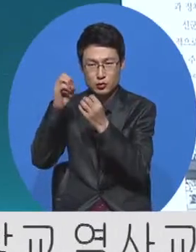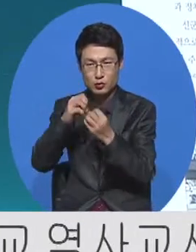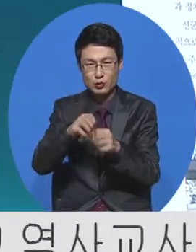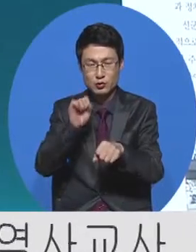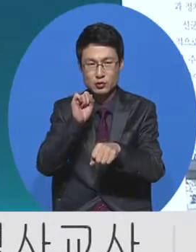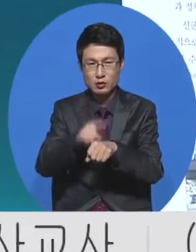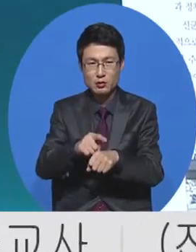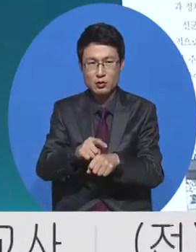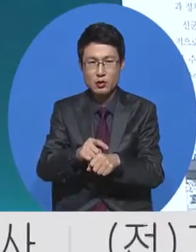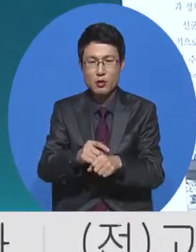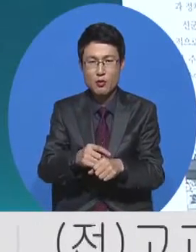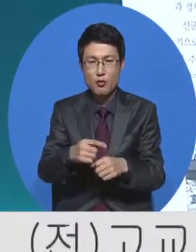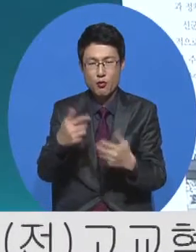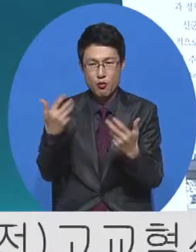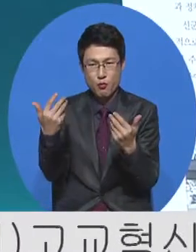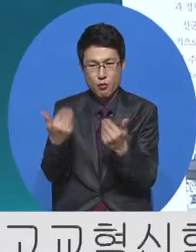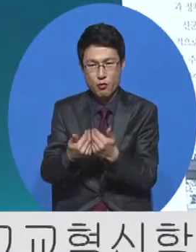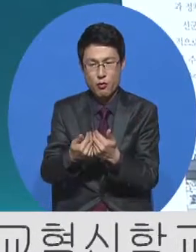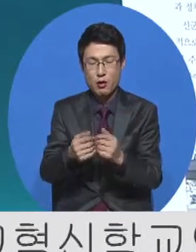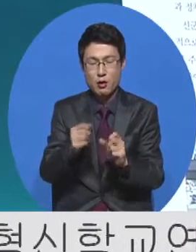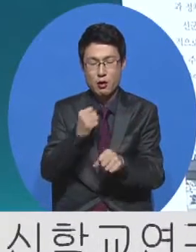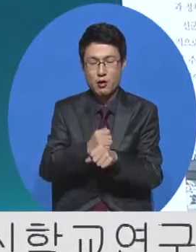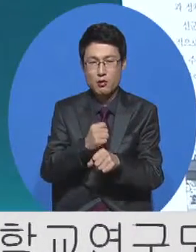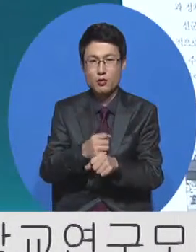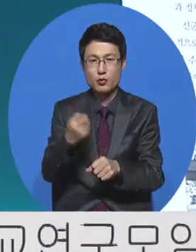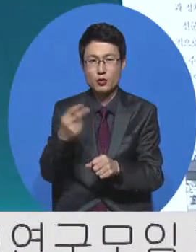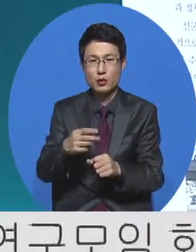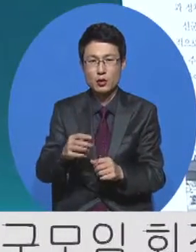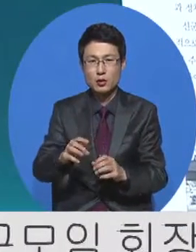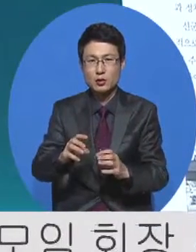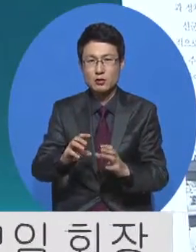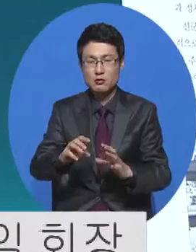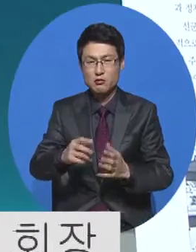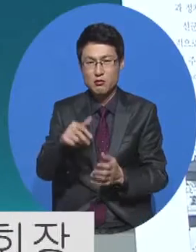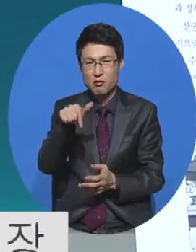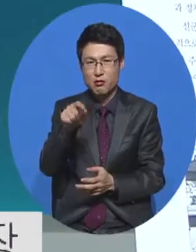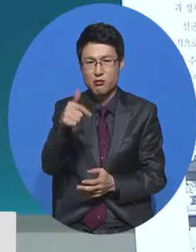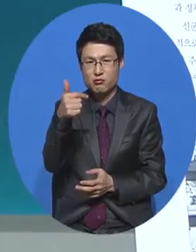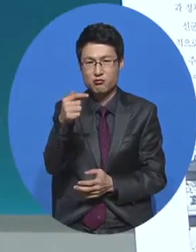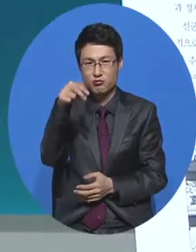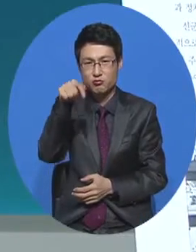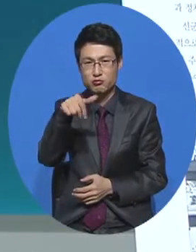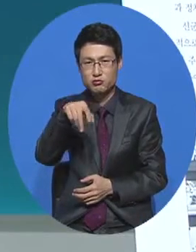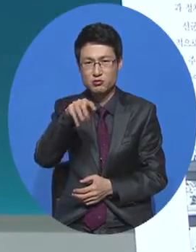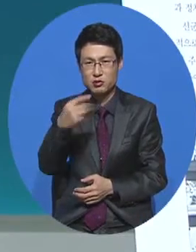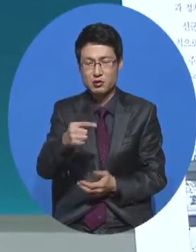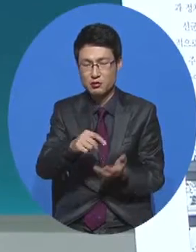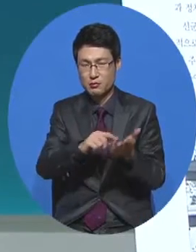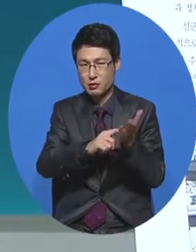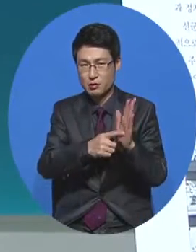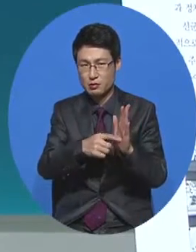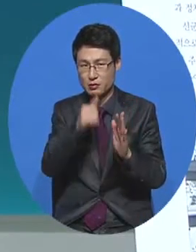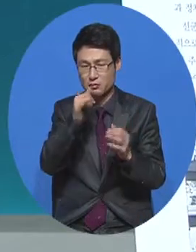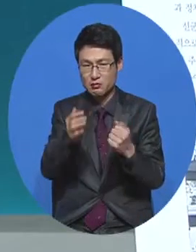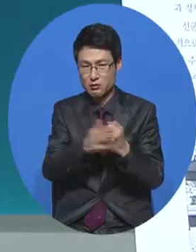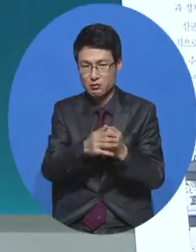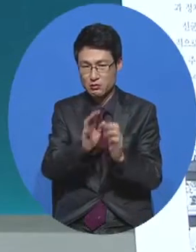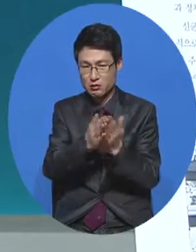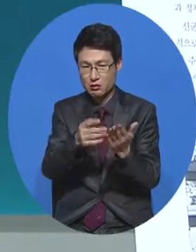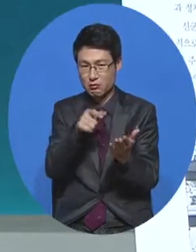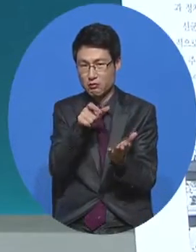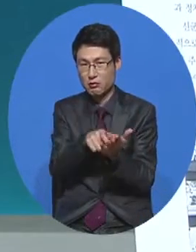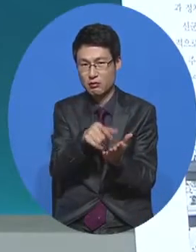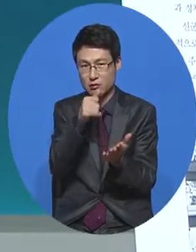부적 부정하고 공급 저를 4 해보려고 하는 이러한 행위가 교과서에 버젓이 이번에 들어 한